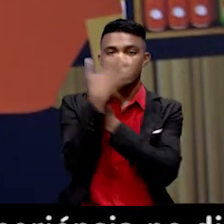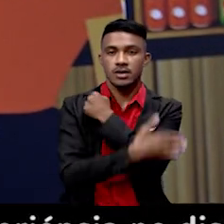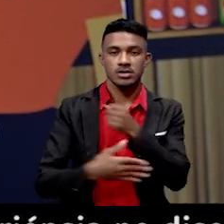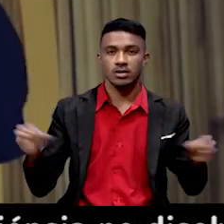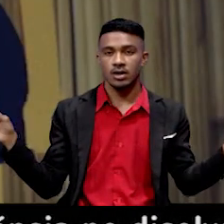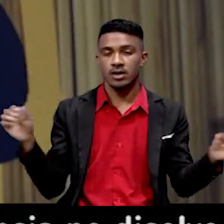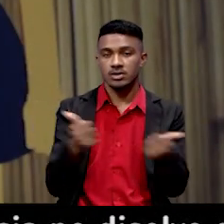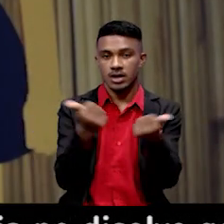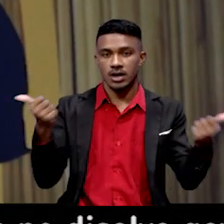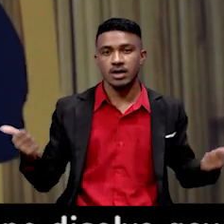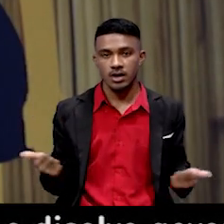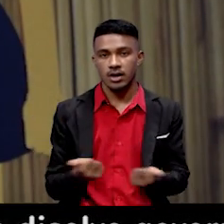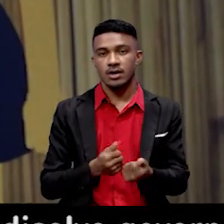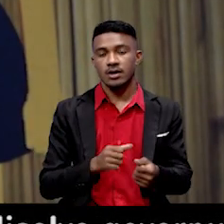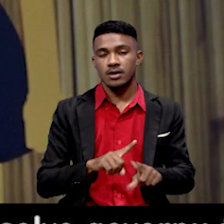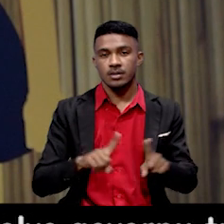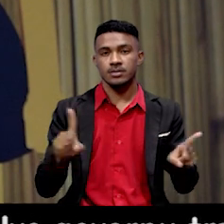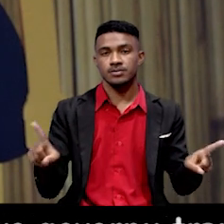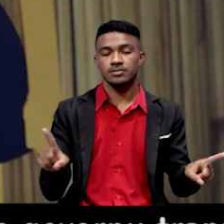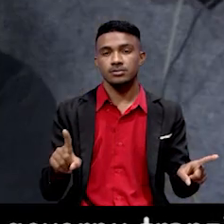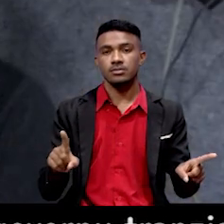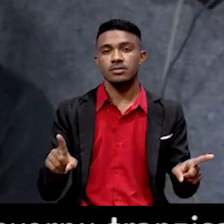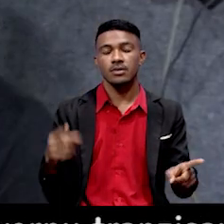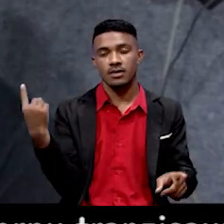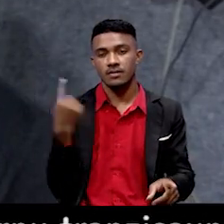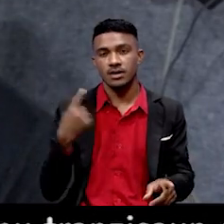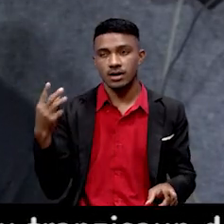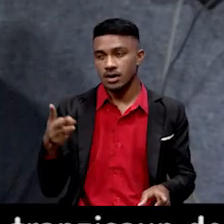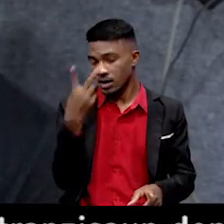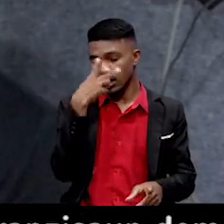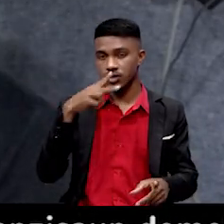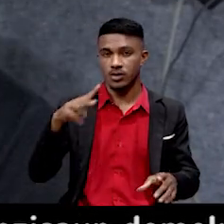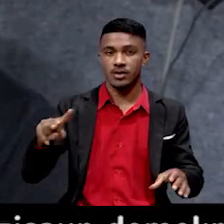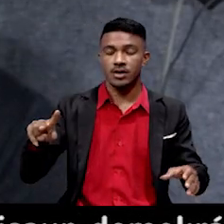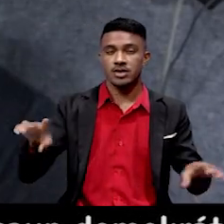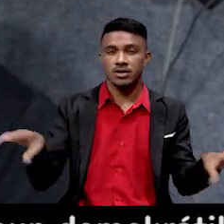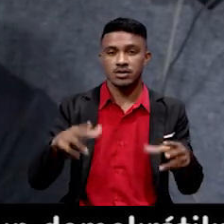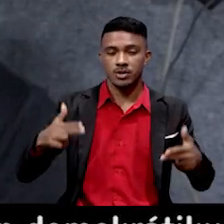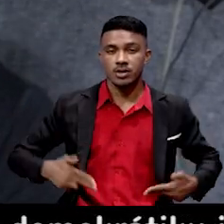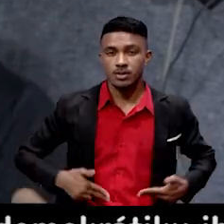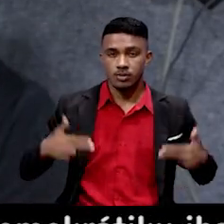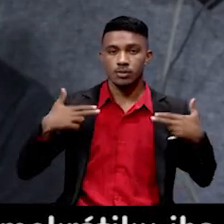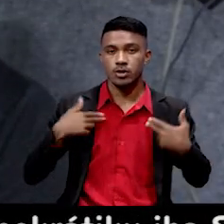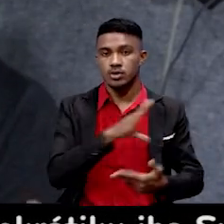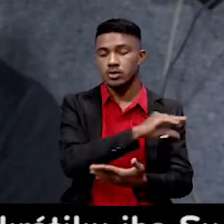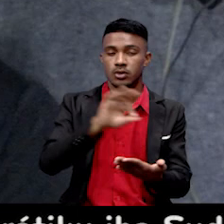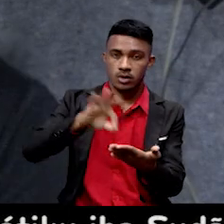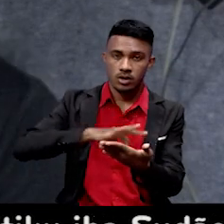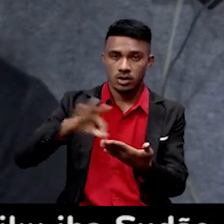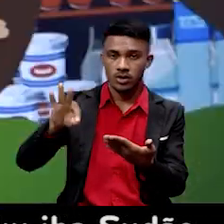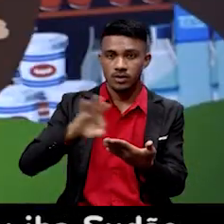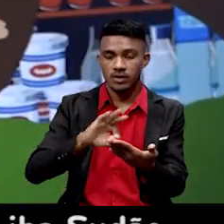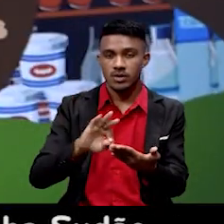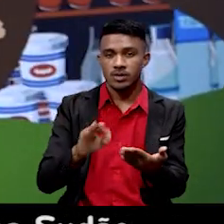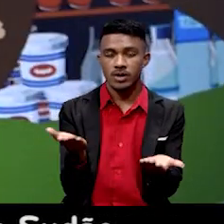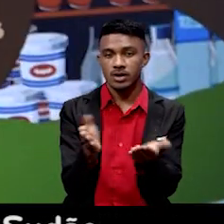laos alde, masih biar laos provinsian. Kau kau harian halon visa ambau ni moris, deskripsi ambau bau ni libru, kader data pribadi